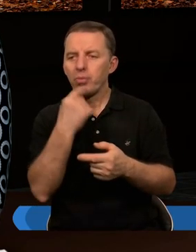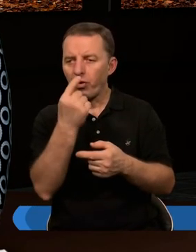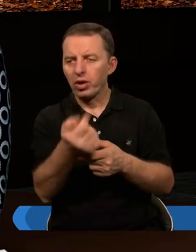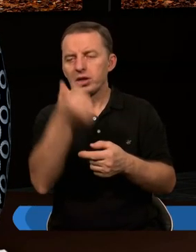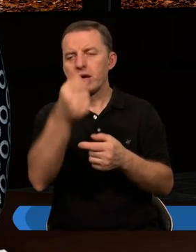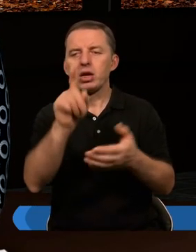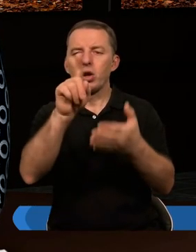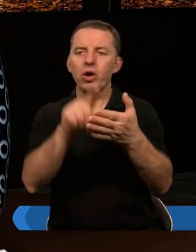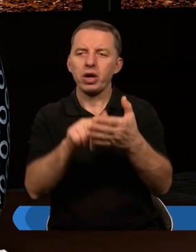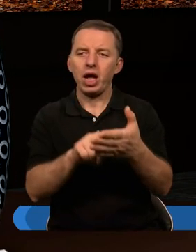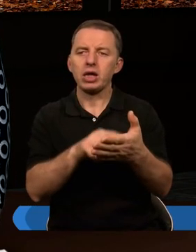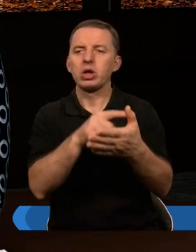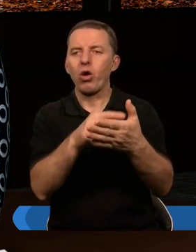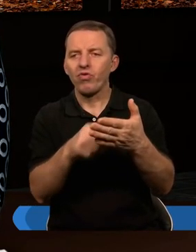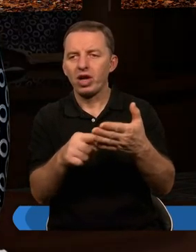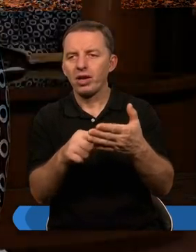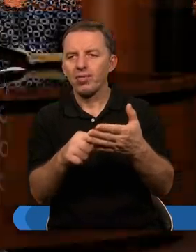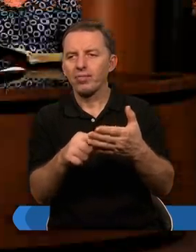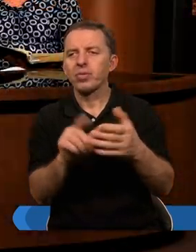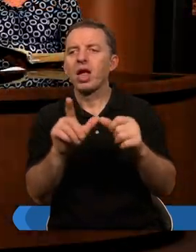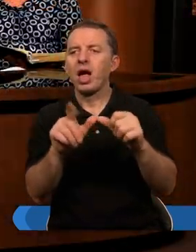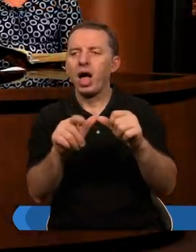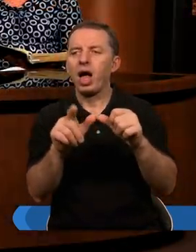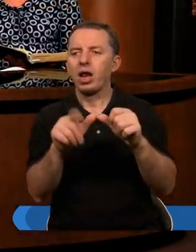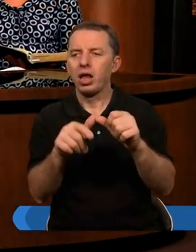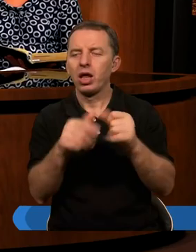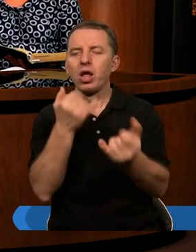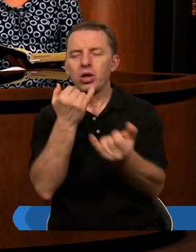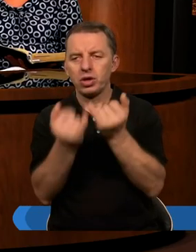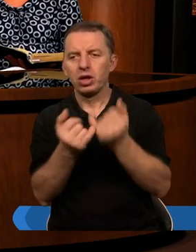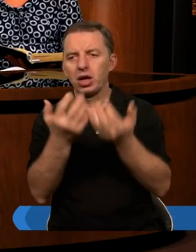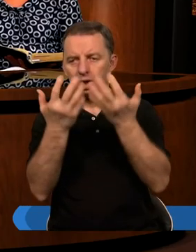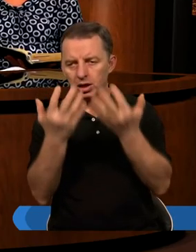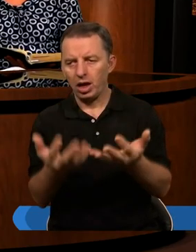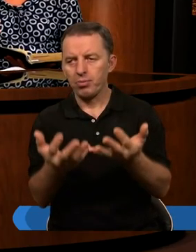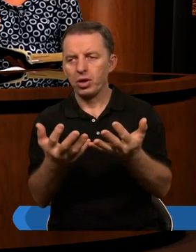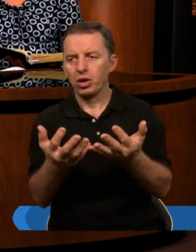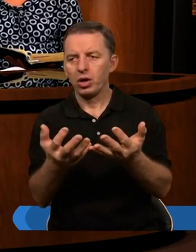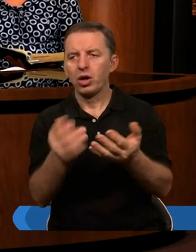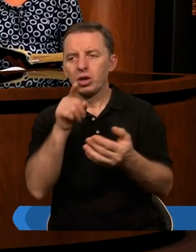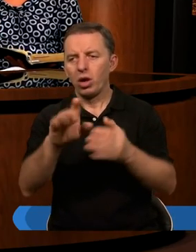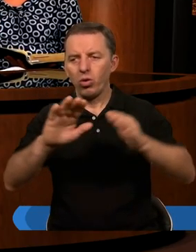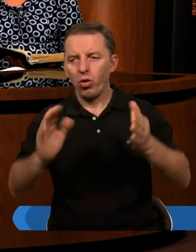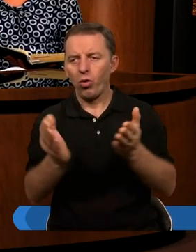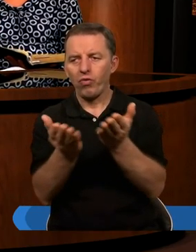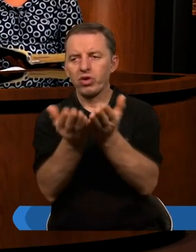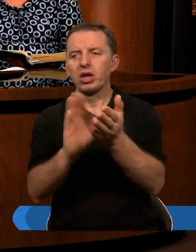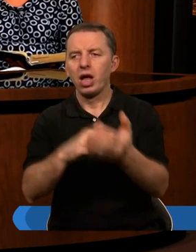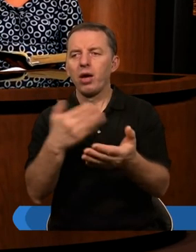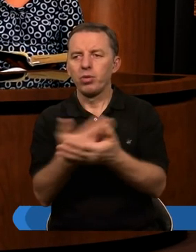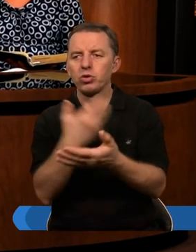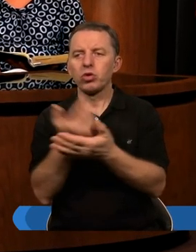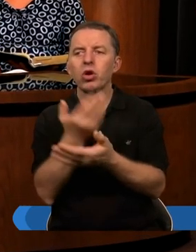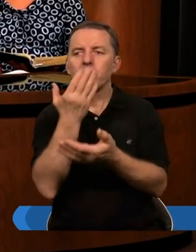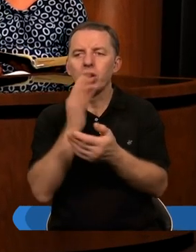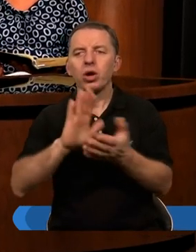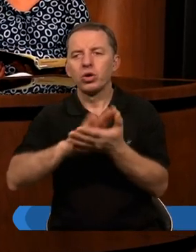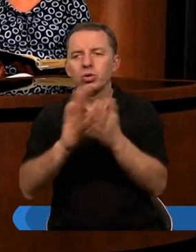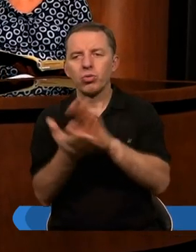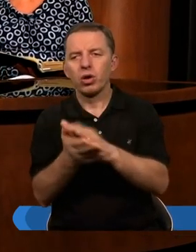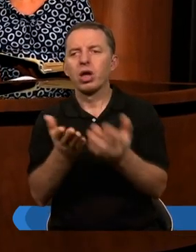jakby jednorazowo. ale jeżeli my chcemy tą ofiarę, tak jak na początku mówiliśmy,